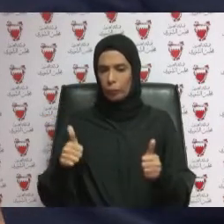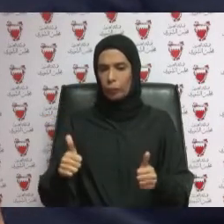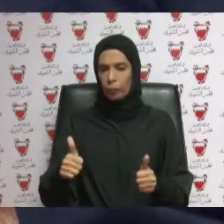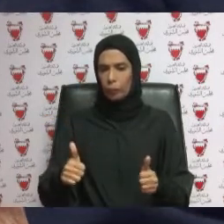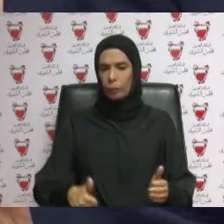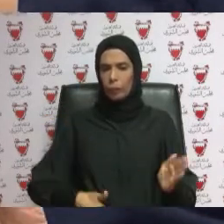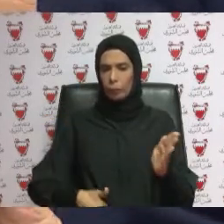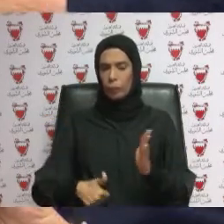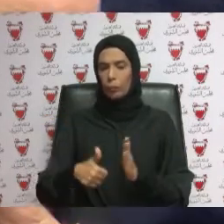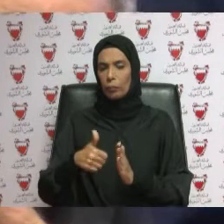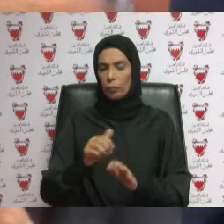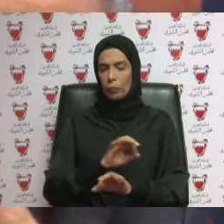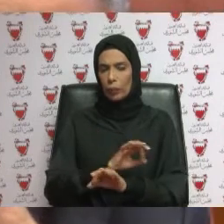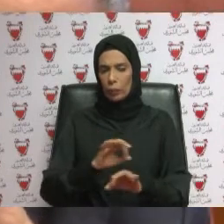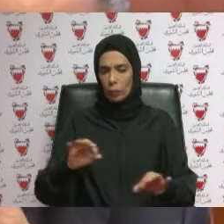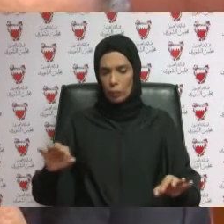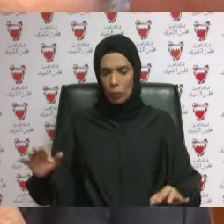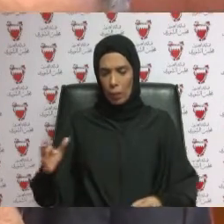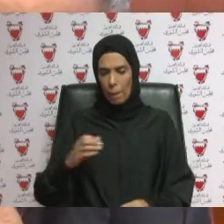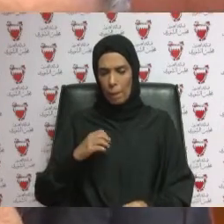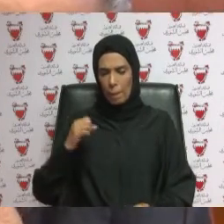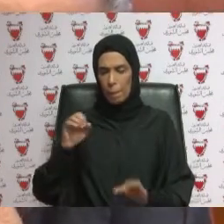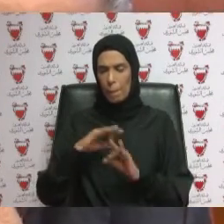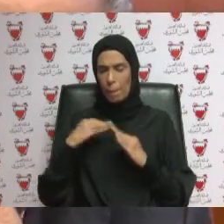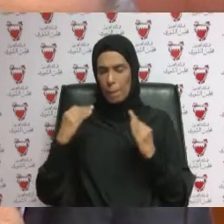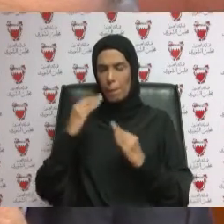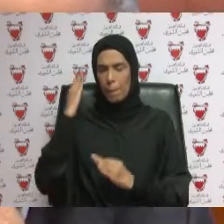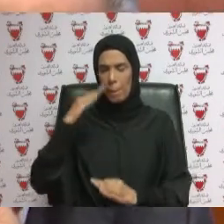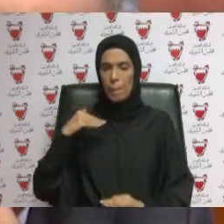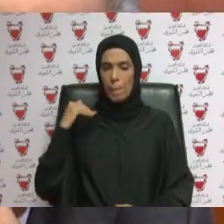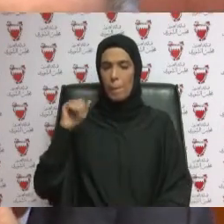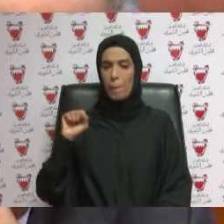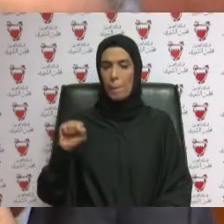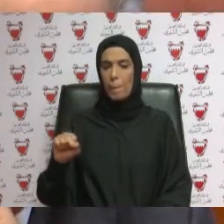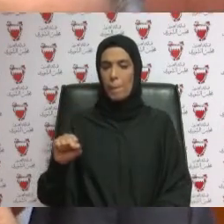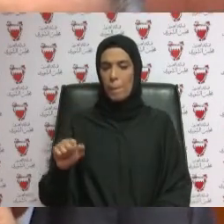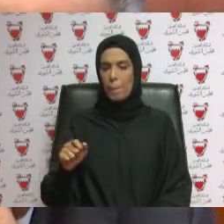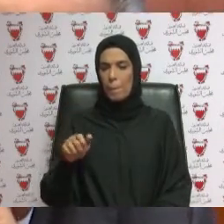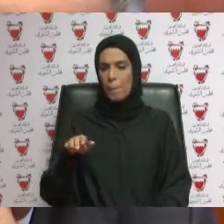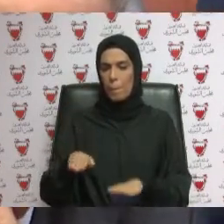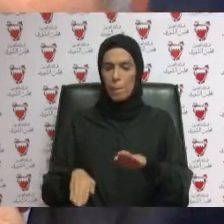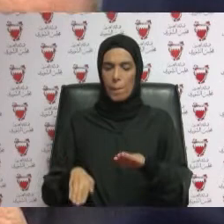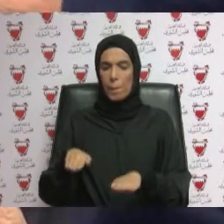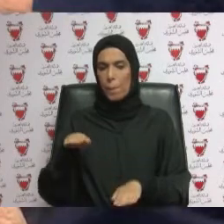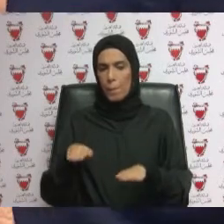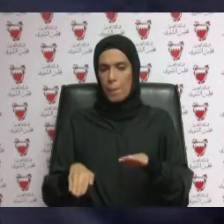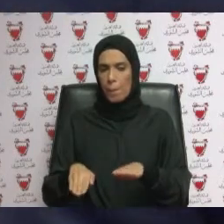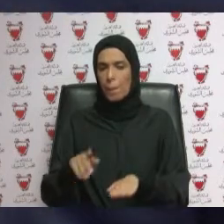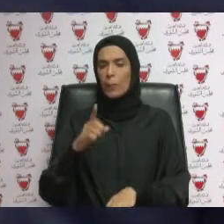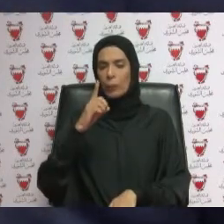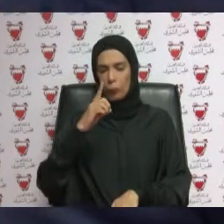الإنجاز والتكامل لما تستحق المرأة في هذا المجتمع، وخاصة عن وجود ميزانية اللي هي تكون مستجيبة